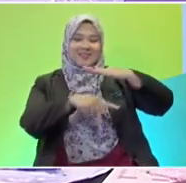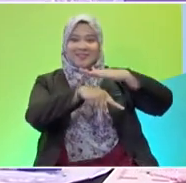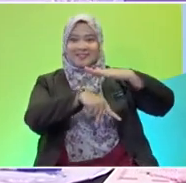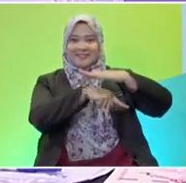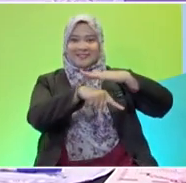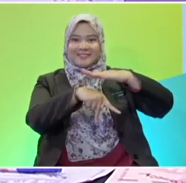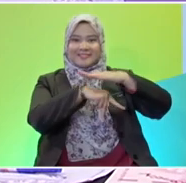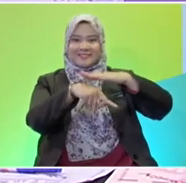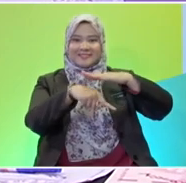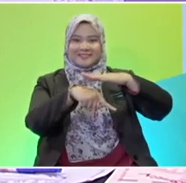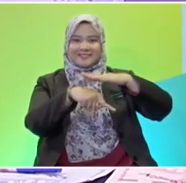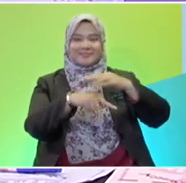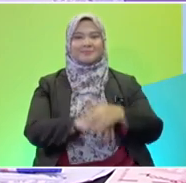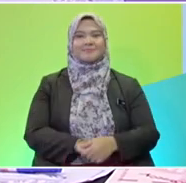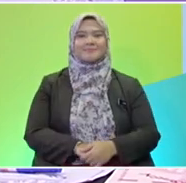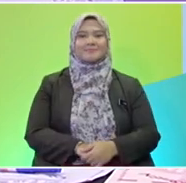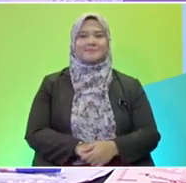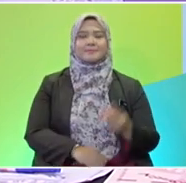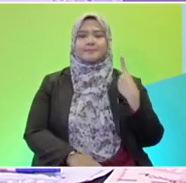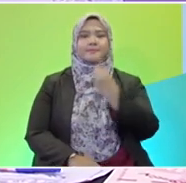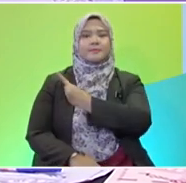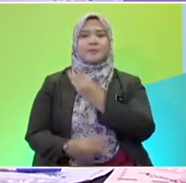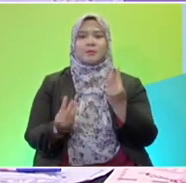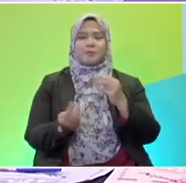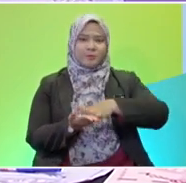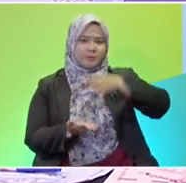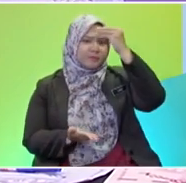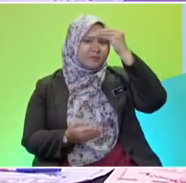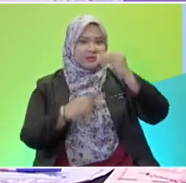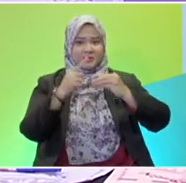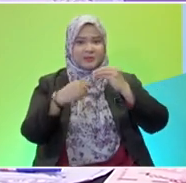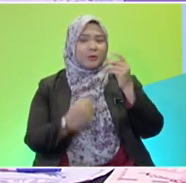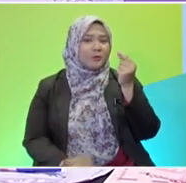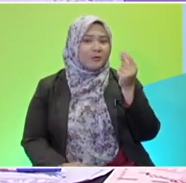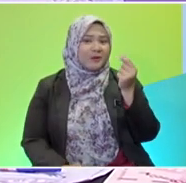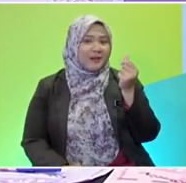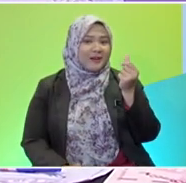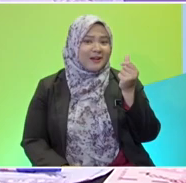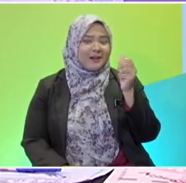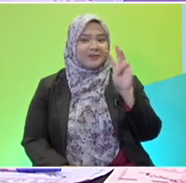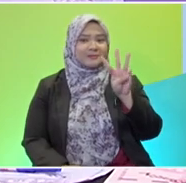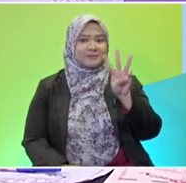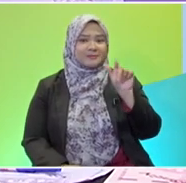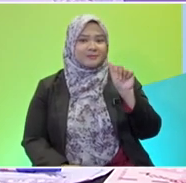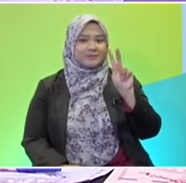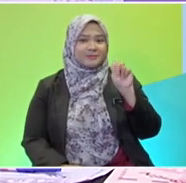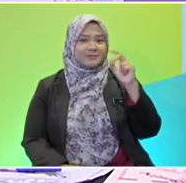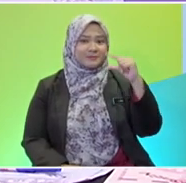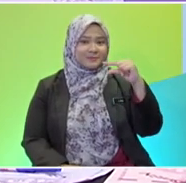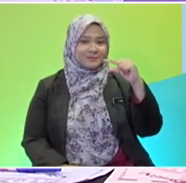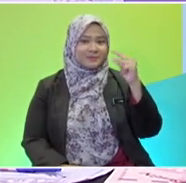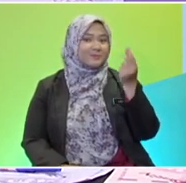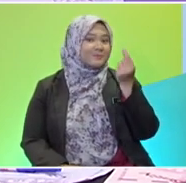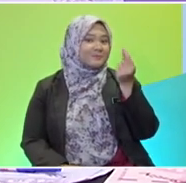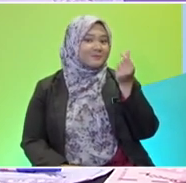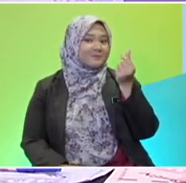ini kita sama-sama nak belajar mengenai uang hijau uang merah Wah sebelum itu kita